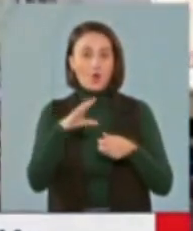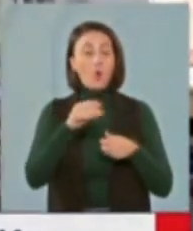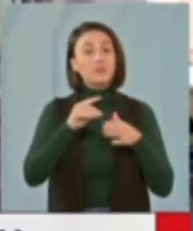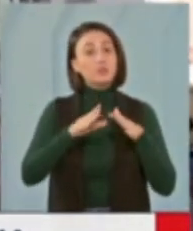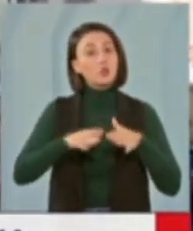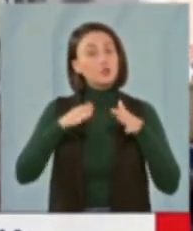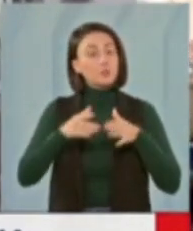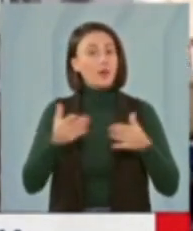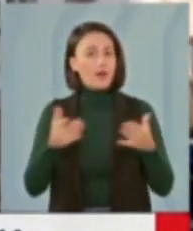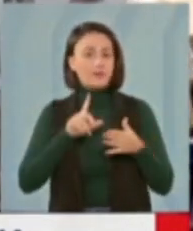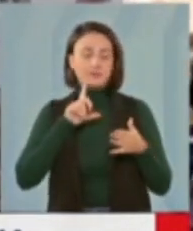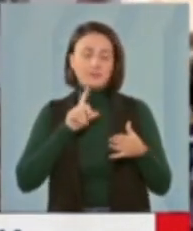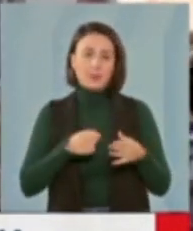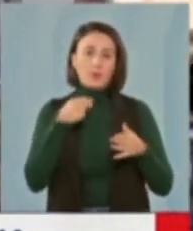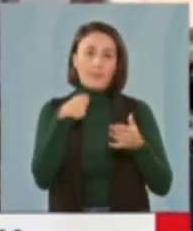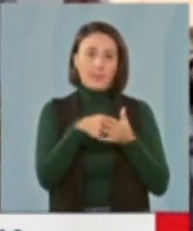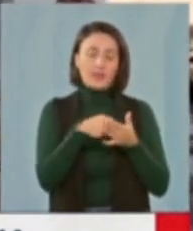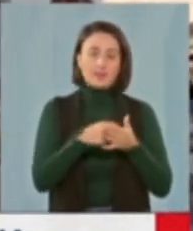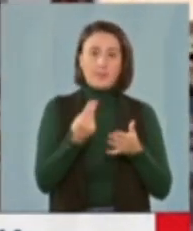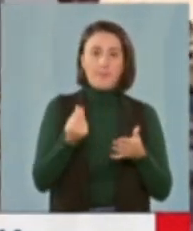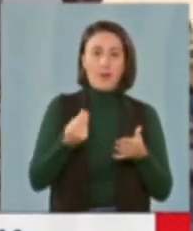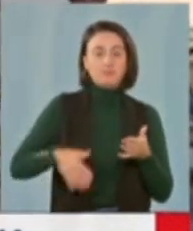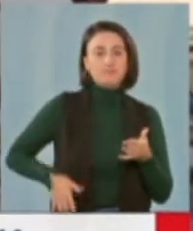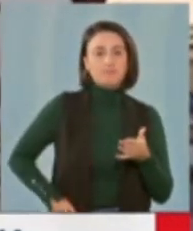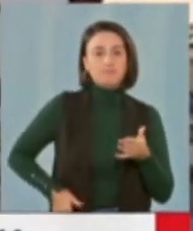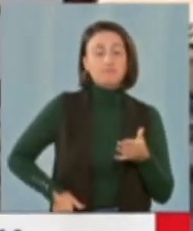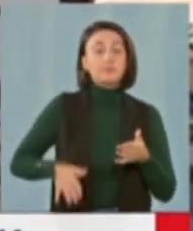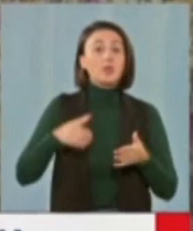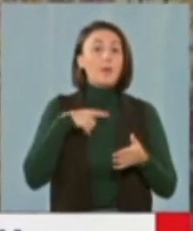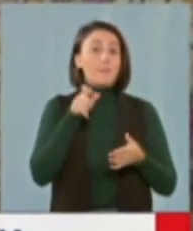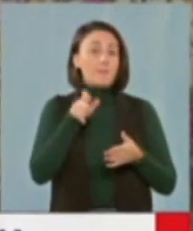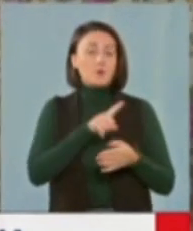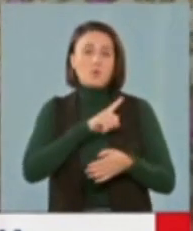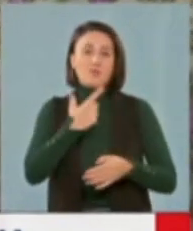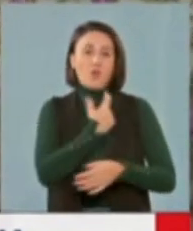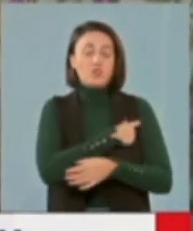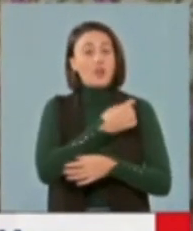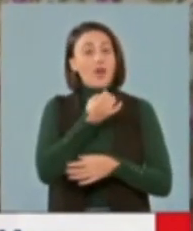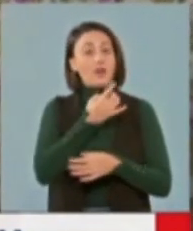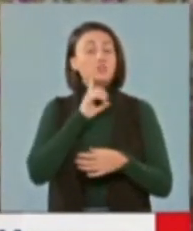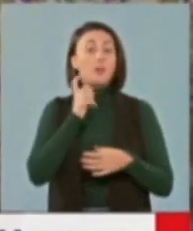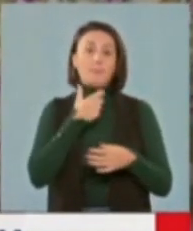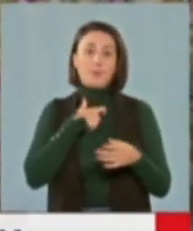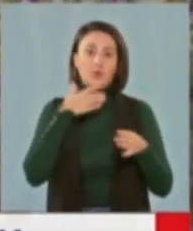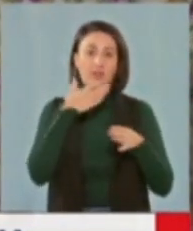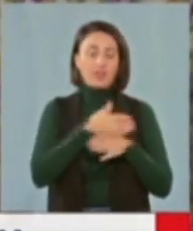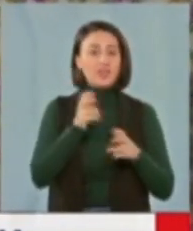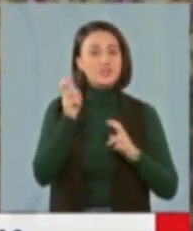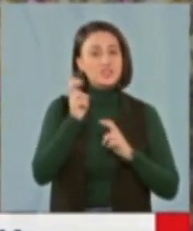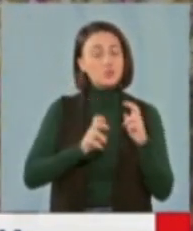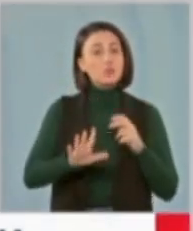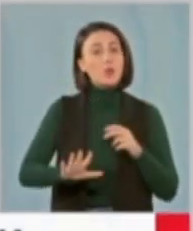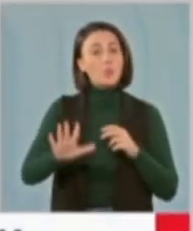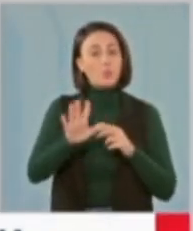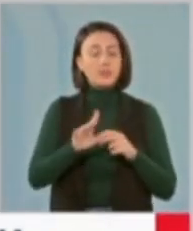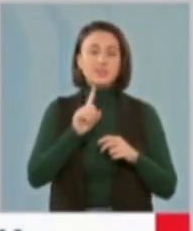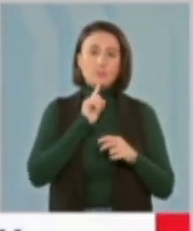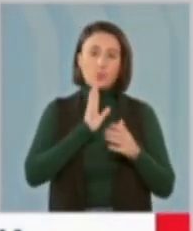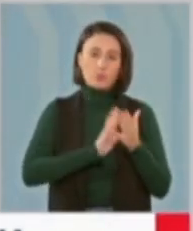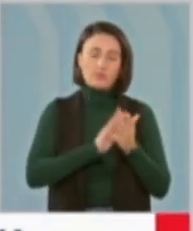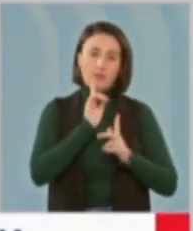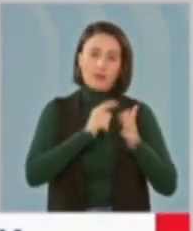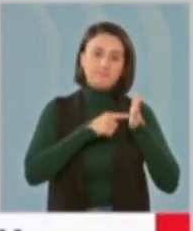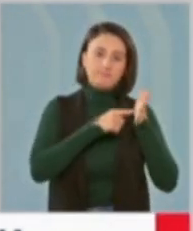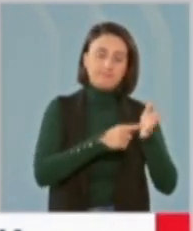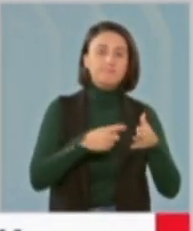19 pe care trebuie să le plătească din bani proprii persoanele nevaccinate din Grecia vor putea printre institutiile publice doar dacă